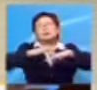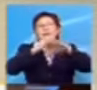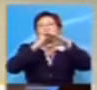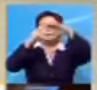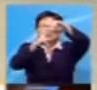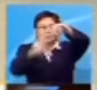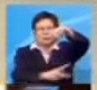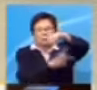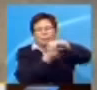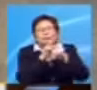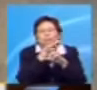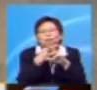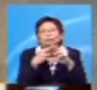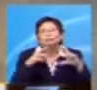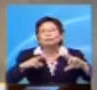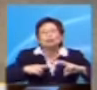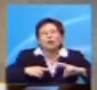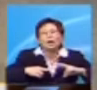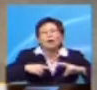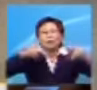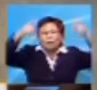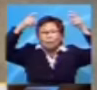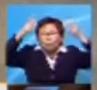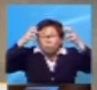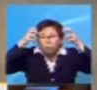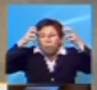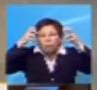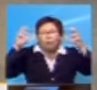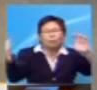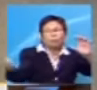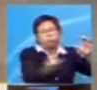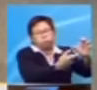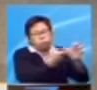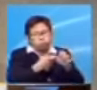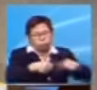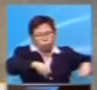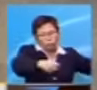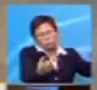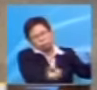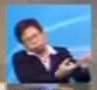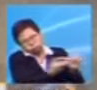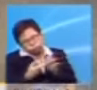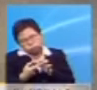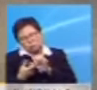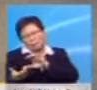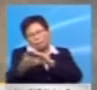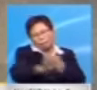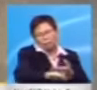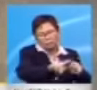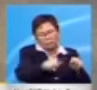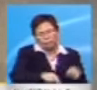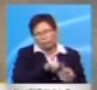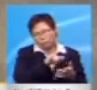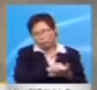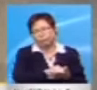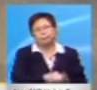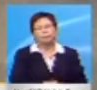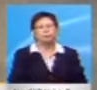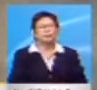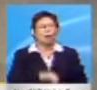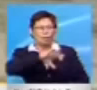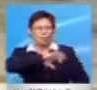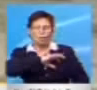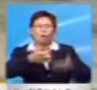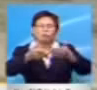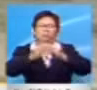kon membuka topi keledar mangsa diseret bersama motosikalnya dan meninggal dunia di lokasi pihak